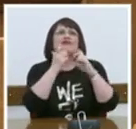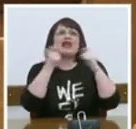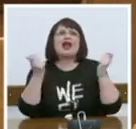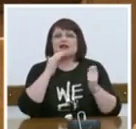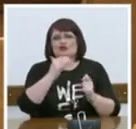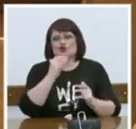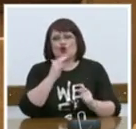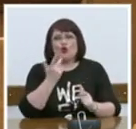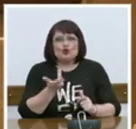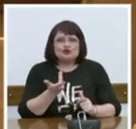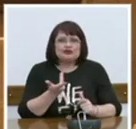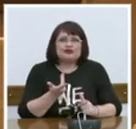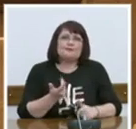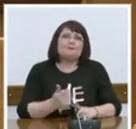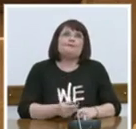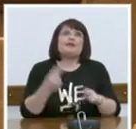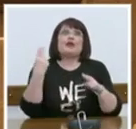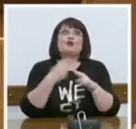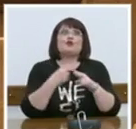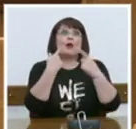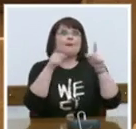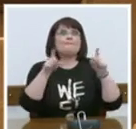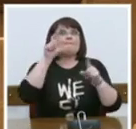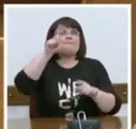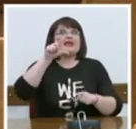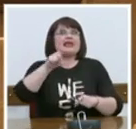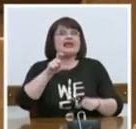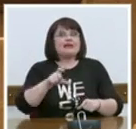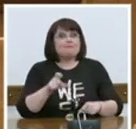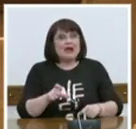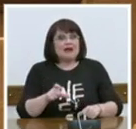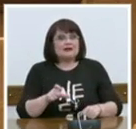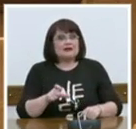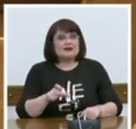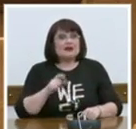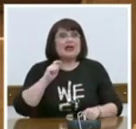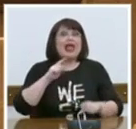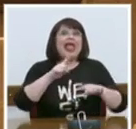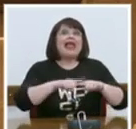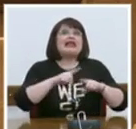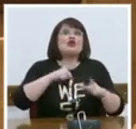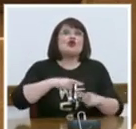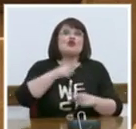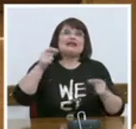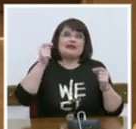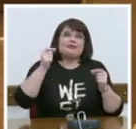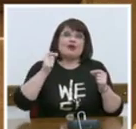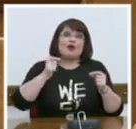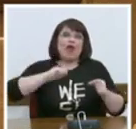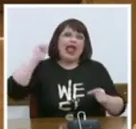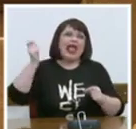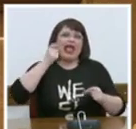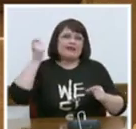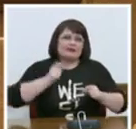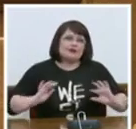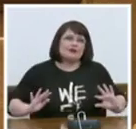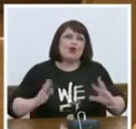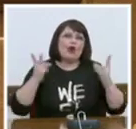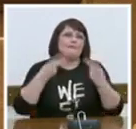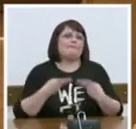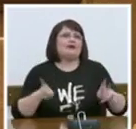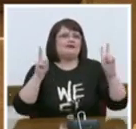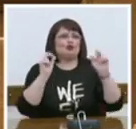το αριστουργηματικό ποίημα για τον ελληνοκύπριο ήρωα του εθνικοαπελευθερωτικού αγώνα της ΟΚΑ,